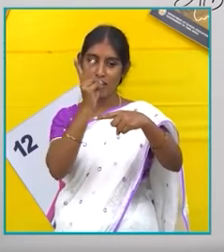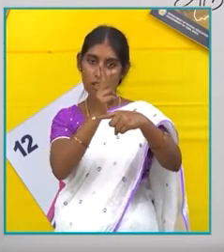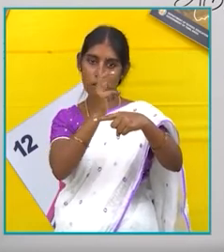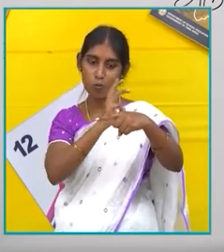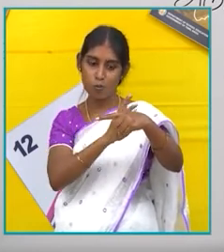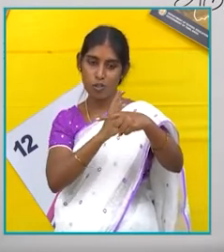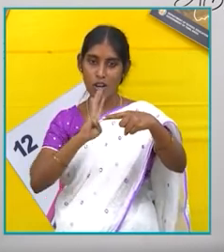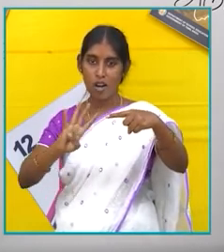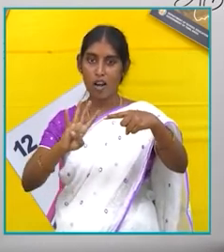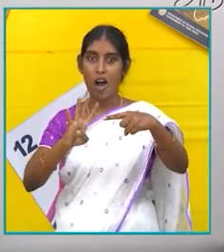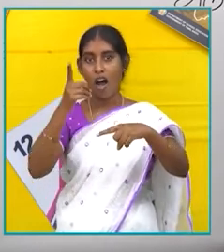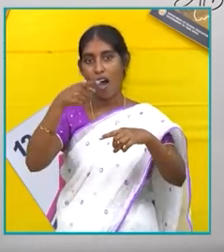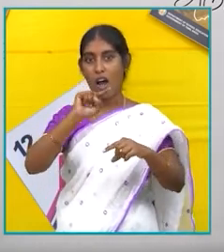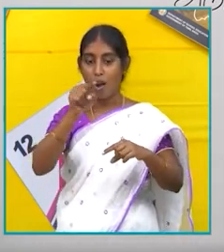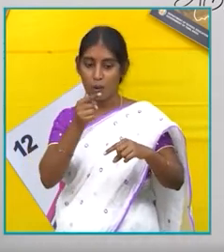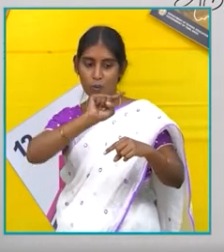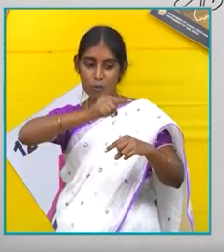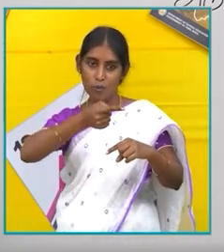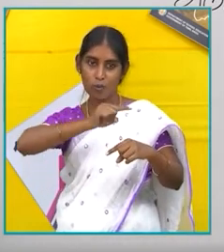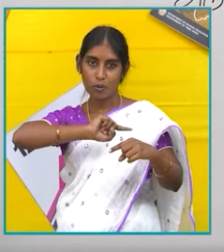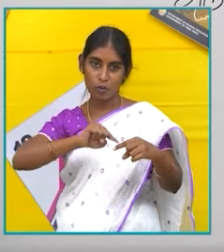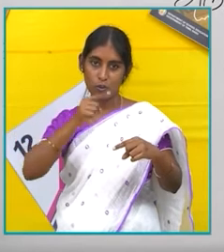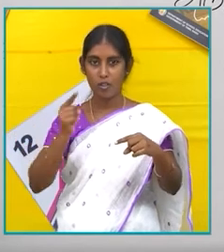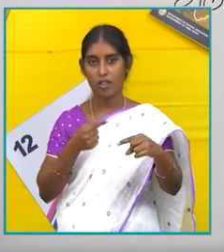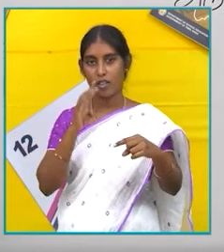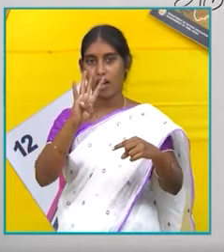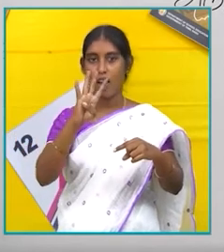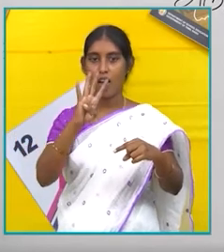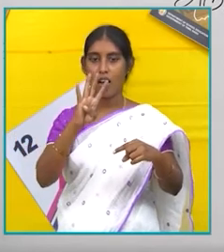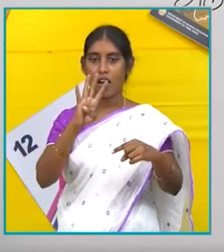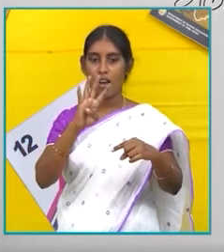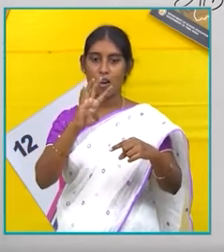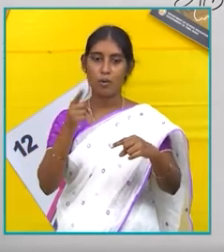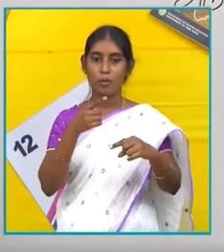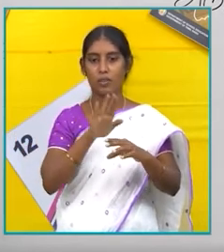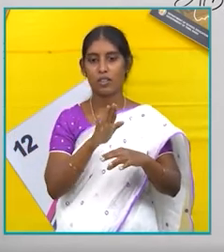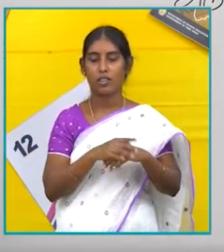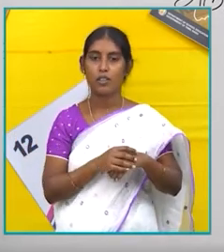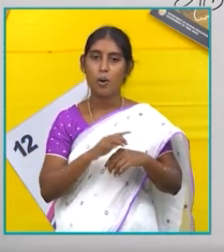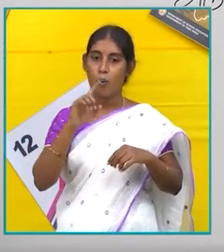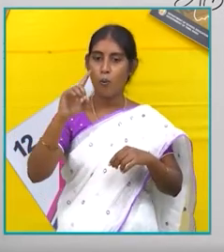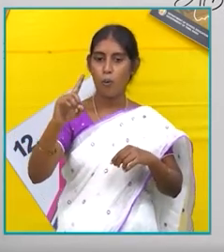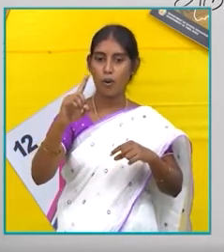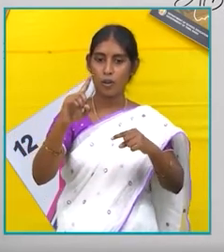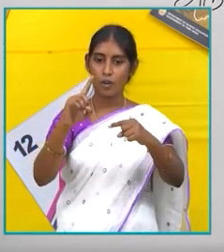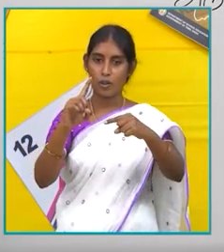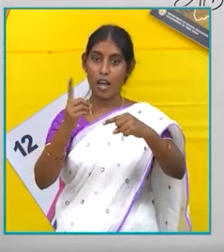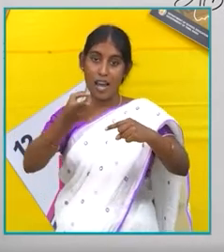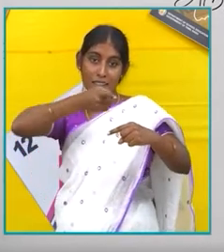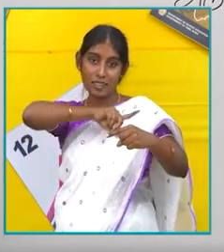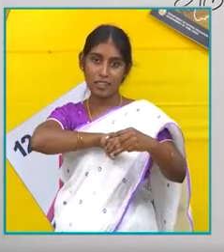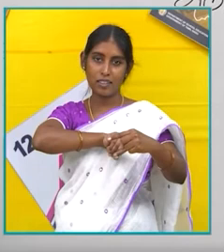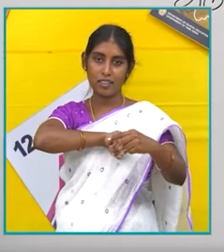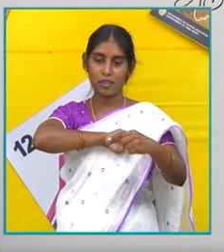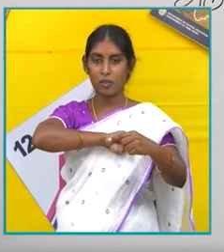1, 2, 3, 4 கோணங்களை உருவாக்கியிருக்கா. ஸோ இதில் குத்தெதிர் கோணங்கள் சமம். அதாவது இந்த கோணம் 1, அதுக்கு எதிராக